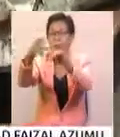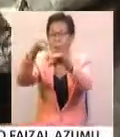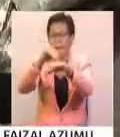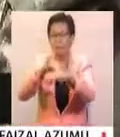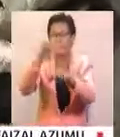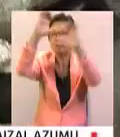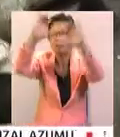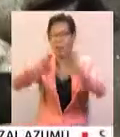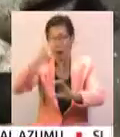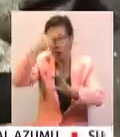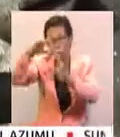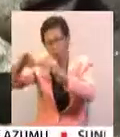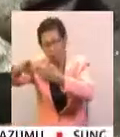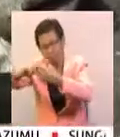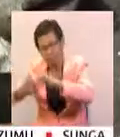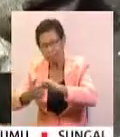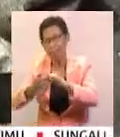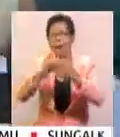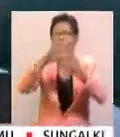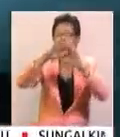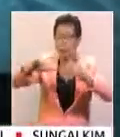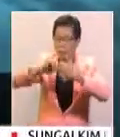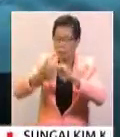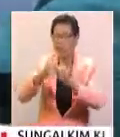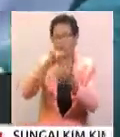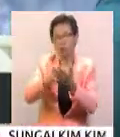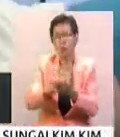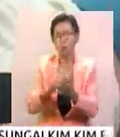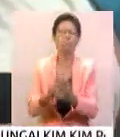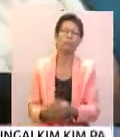Kepada cara untuk menyelesaikan isu terbabit secara tuntas